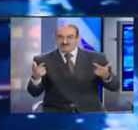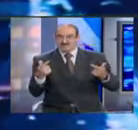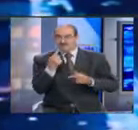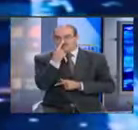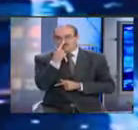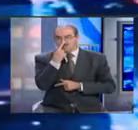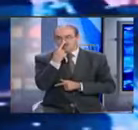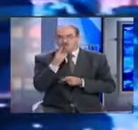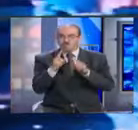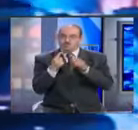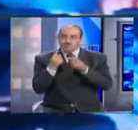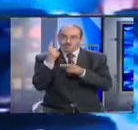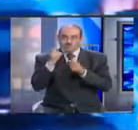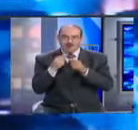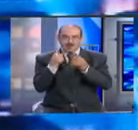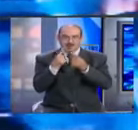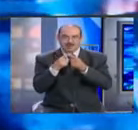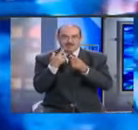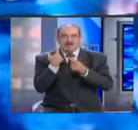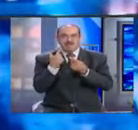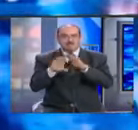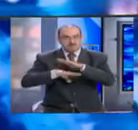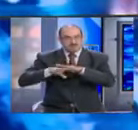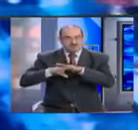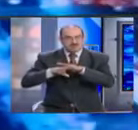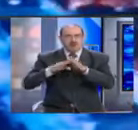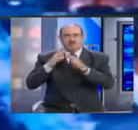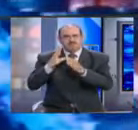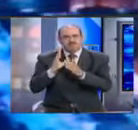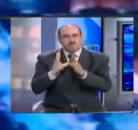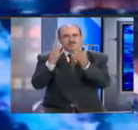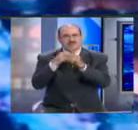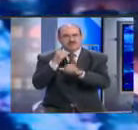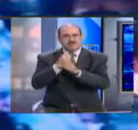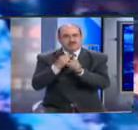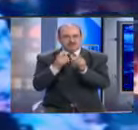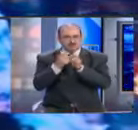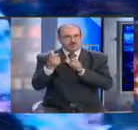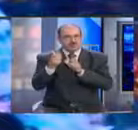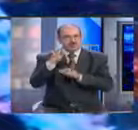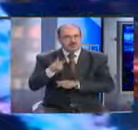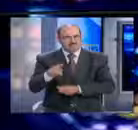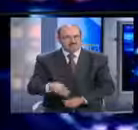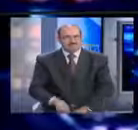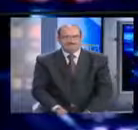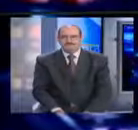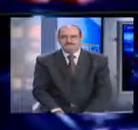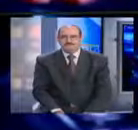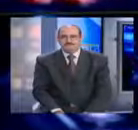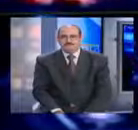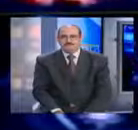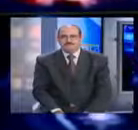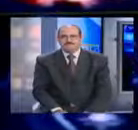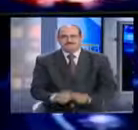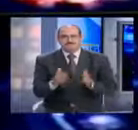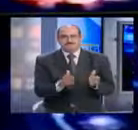التخصصات لتوجه من القواعد نحو صناعة فنية حقيقية.